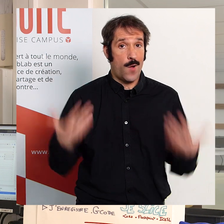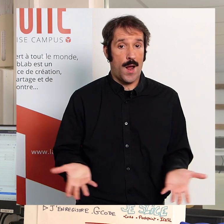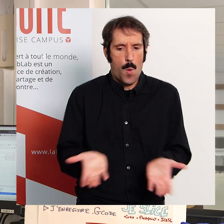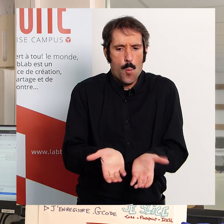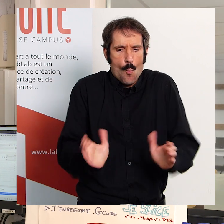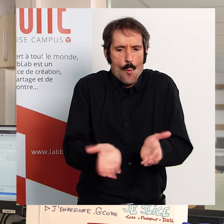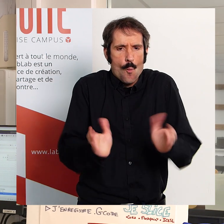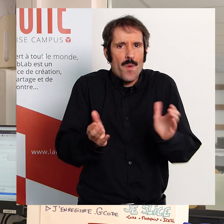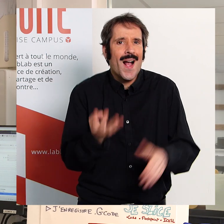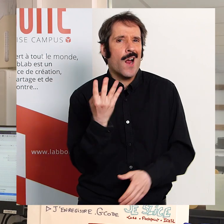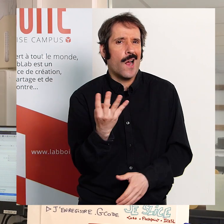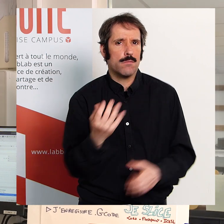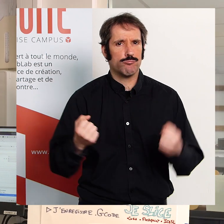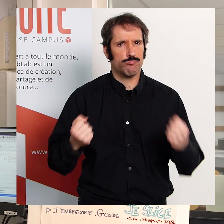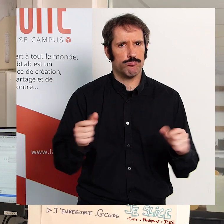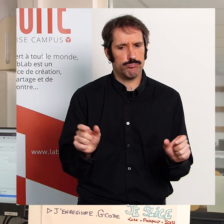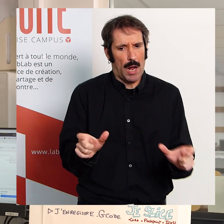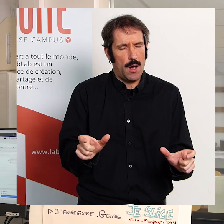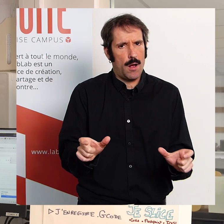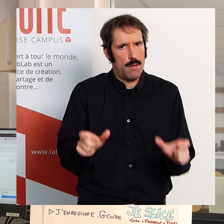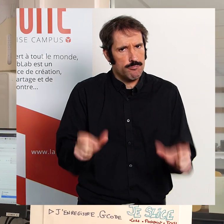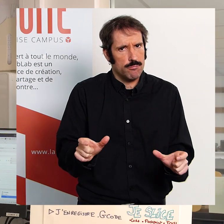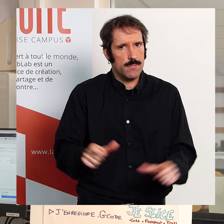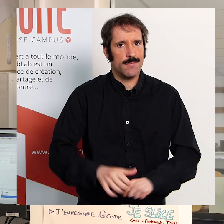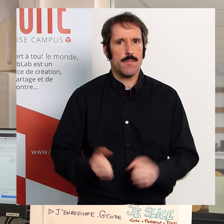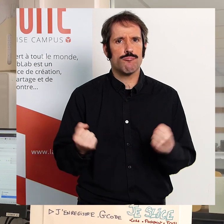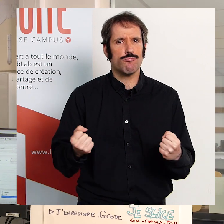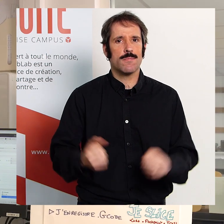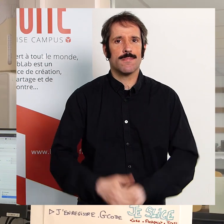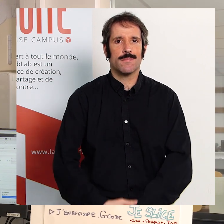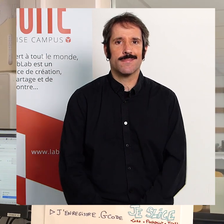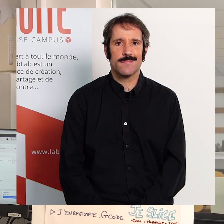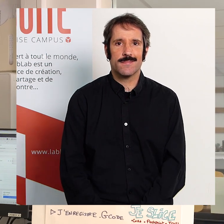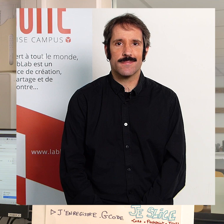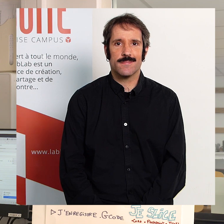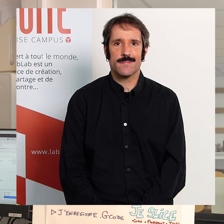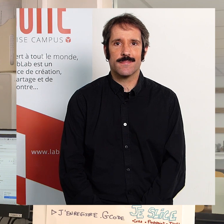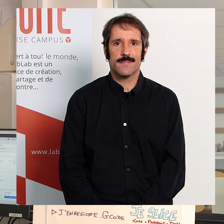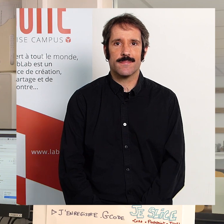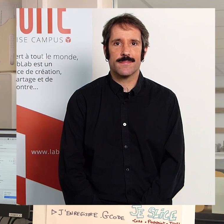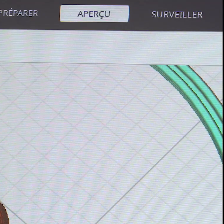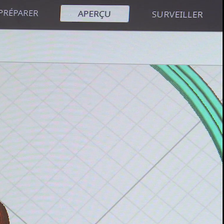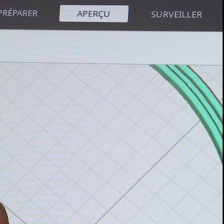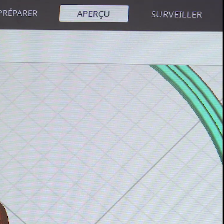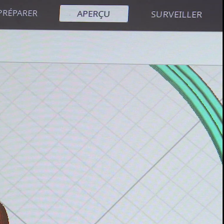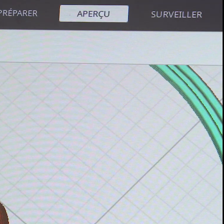Et voilà, donc on a bien nos 4 lignes de parois et un modèle qui va être un peu plus épais et plus costaud.